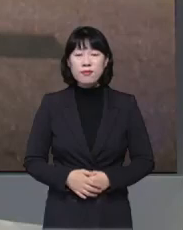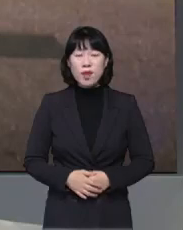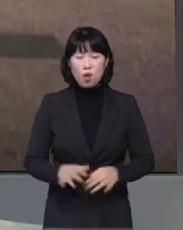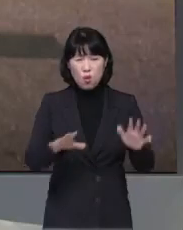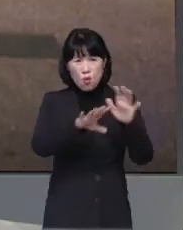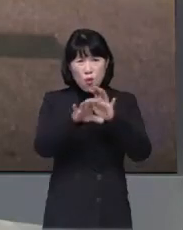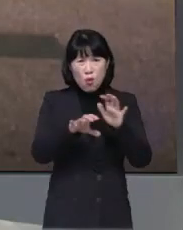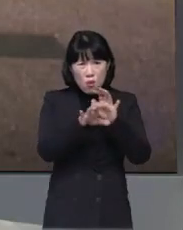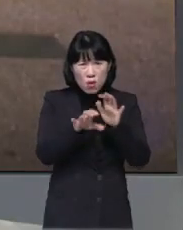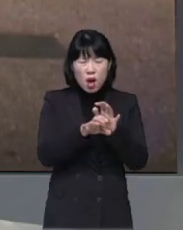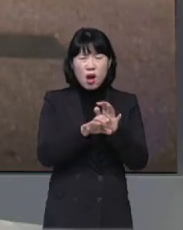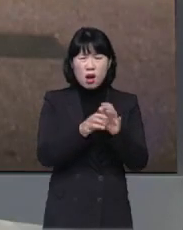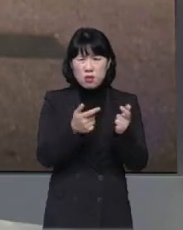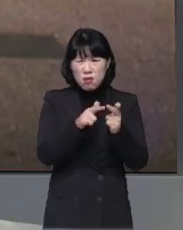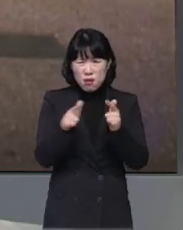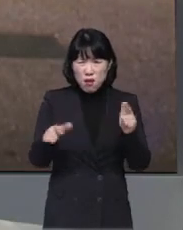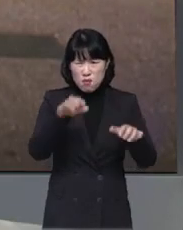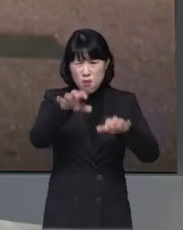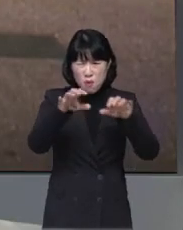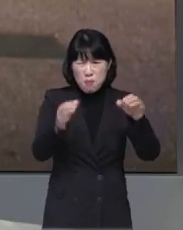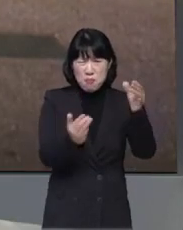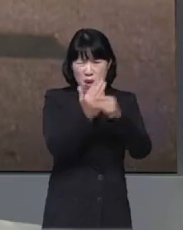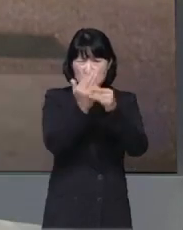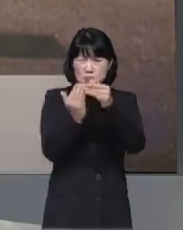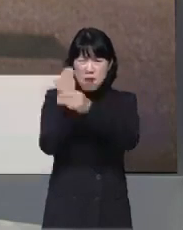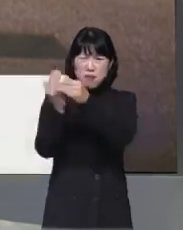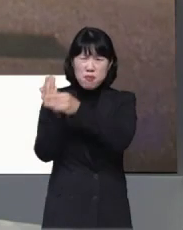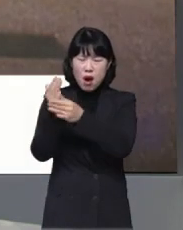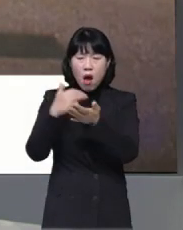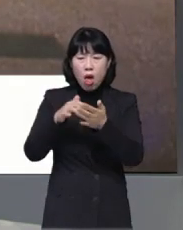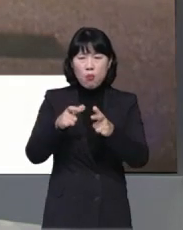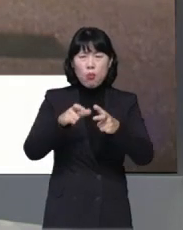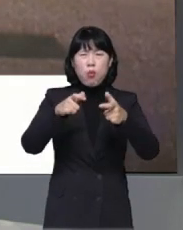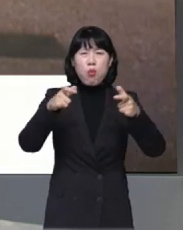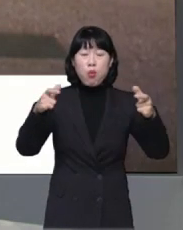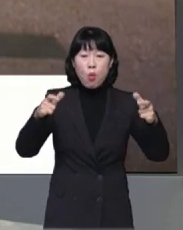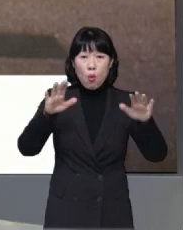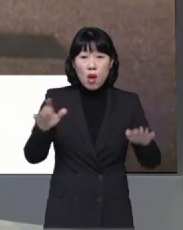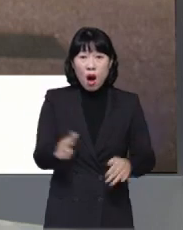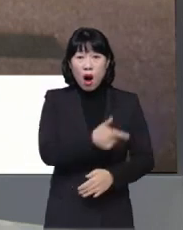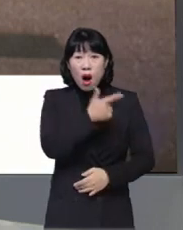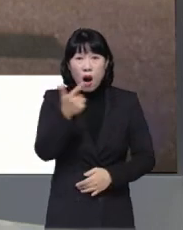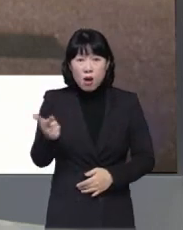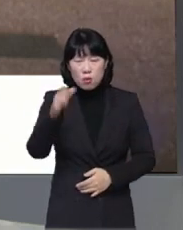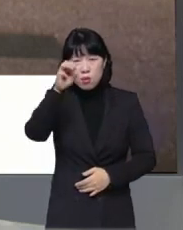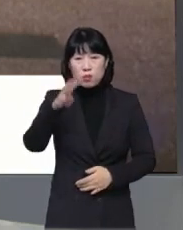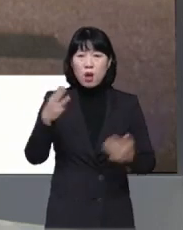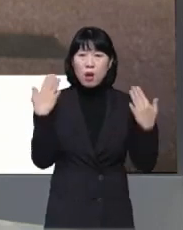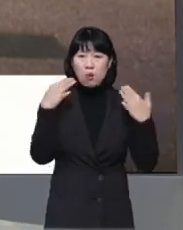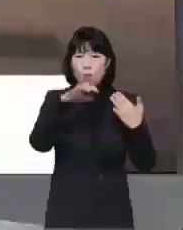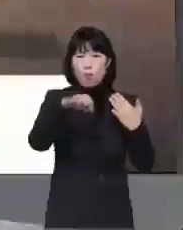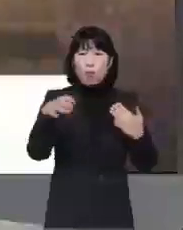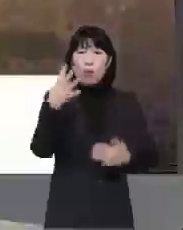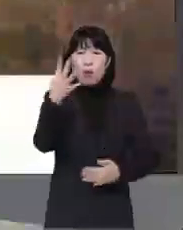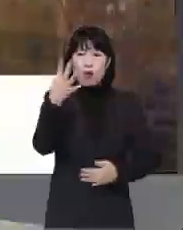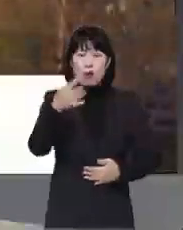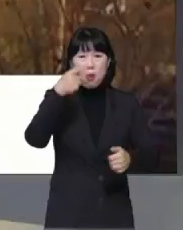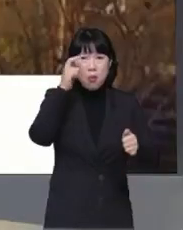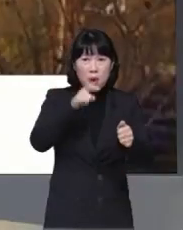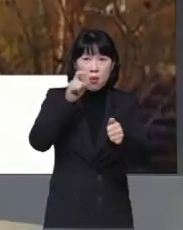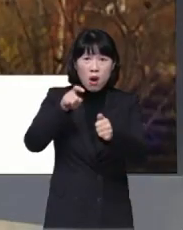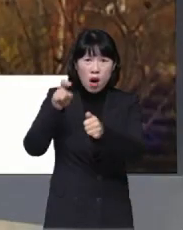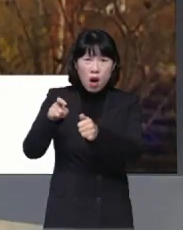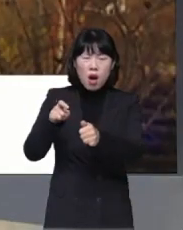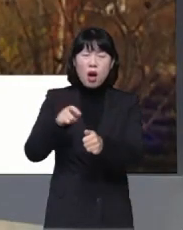코로 날 구가 다양한 경로를 통해서 확산하고 있습니다 특히 오늘 하루에만 광주의 학교내 곳에서 확진